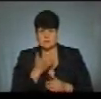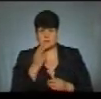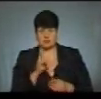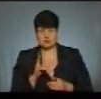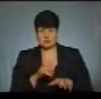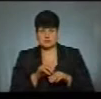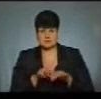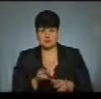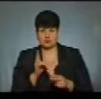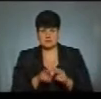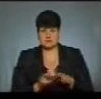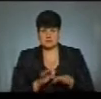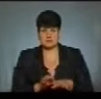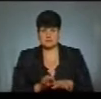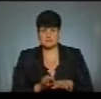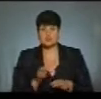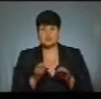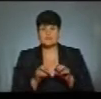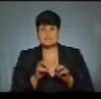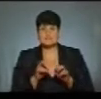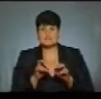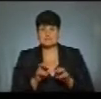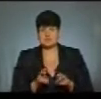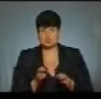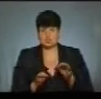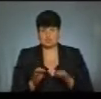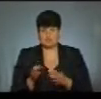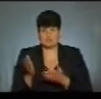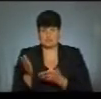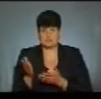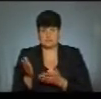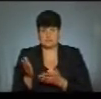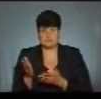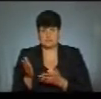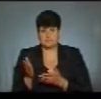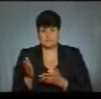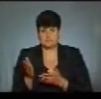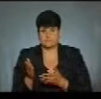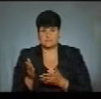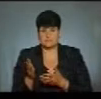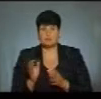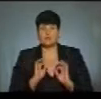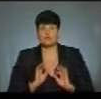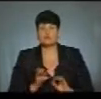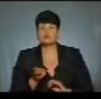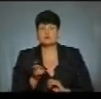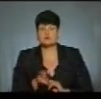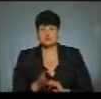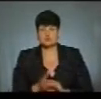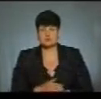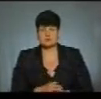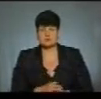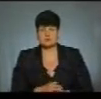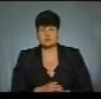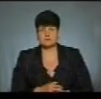до кінця. Правда? Значене судове засідання, це питання до судді, це ж не... А як судді, коли... Прокурора чого він сказав, що прокурора немає